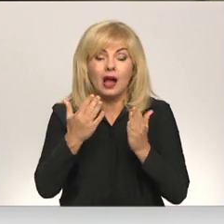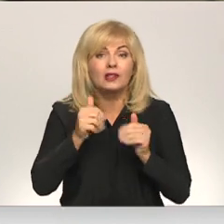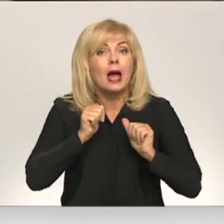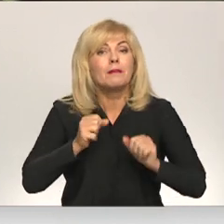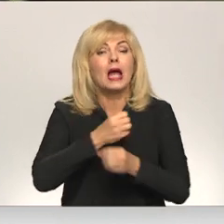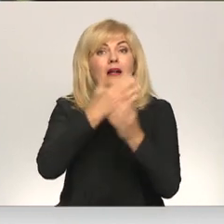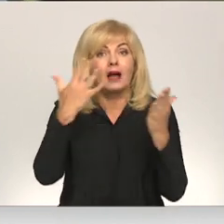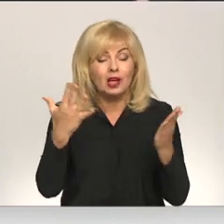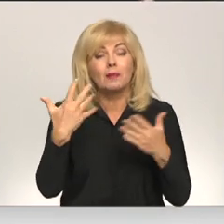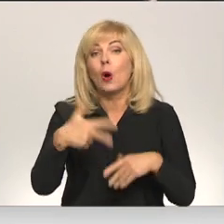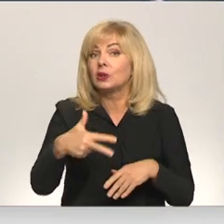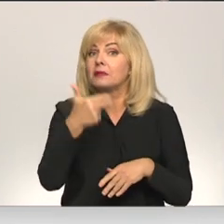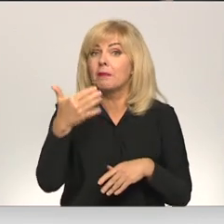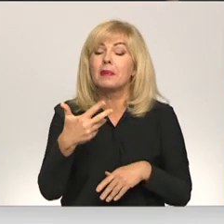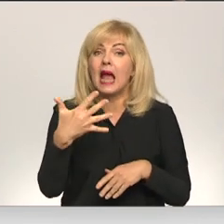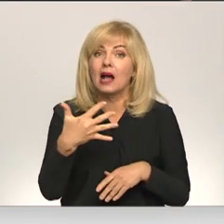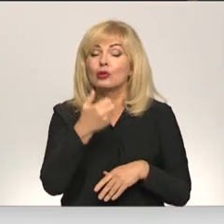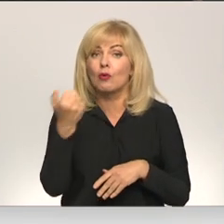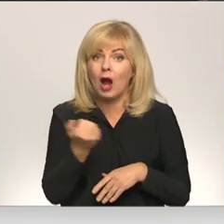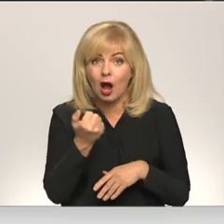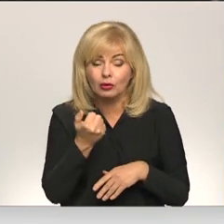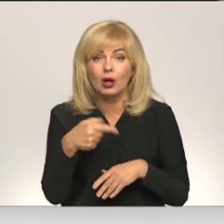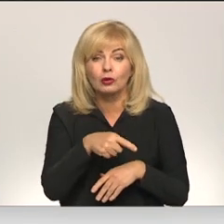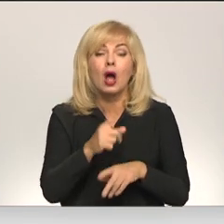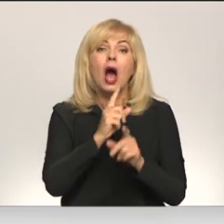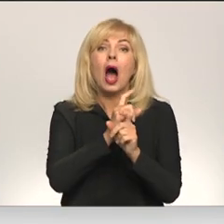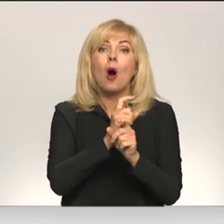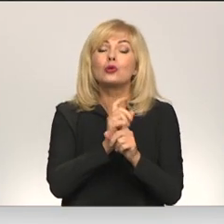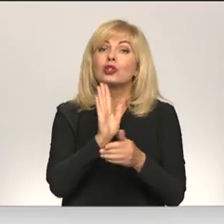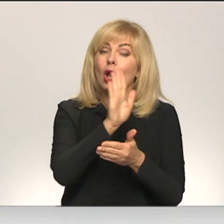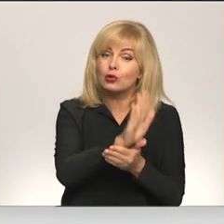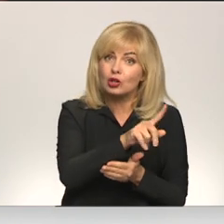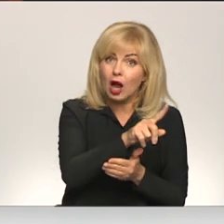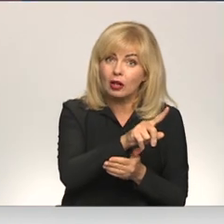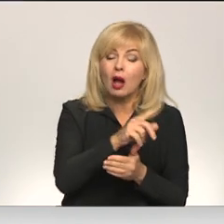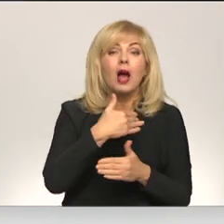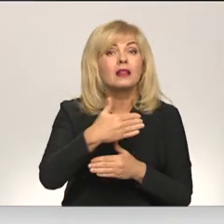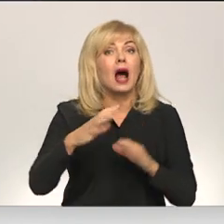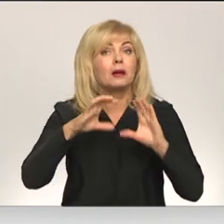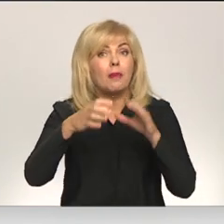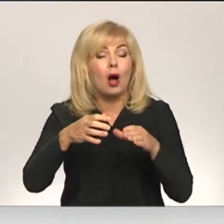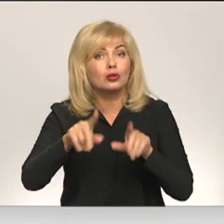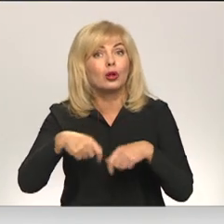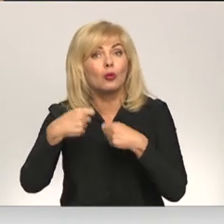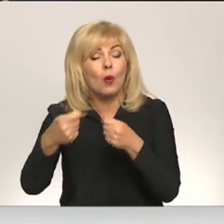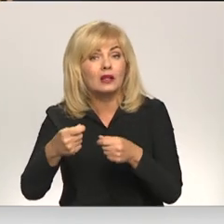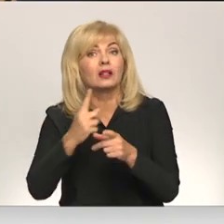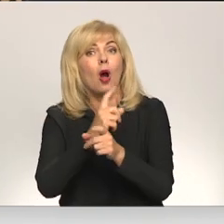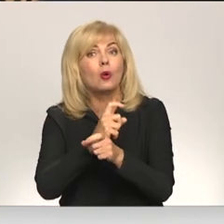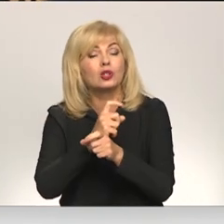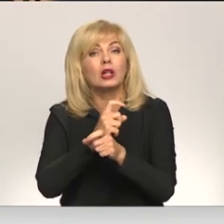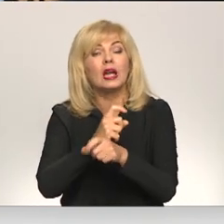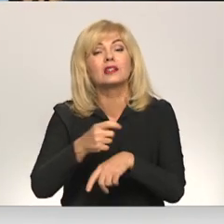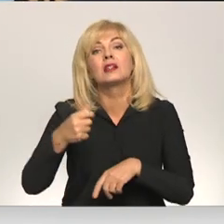apri 35. Gads. Tā no Betlēmes ceļo uz Austriju Vīnes katedrāli un to tālāk pasaulē nodod Austrijas skauti un gaidas.